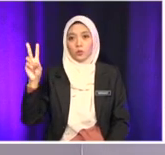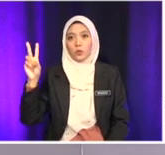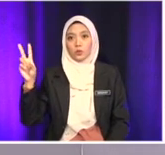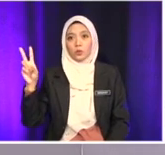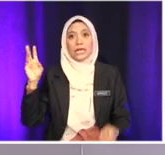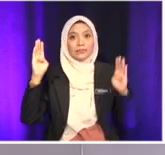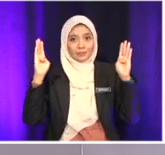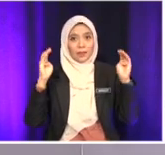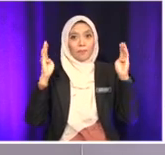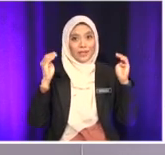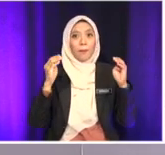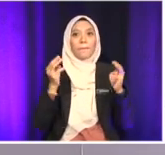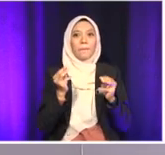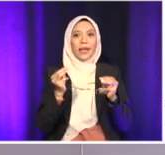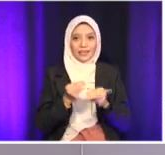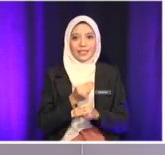matematika